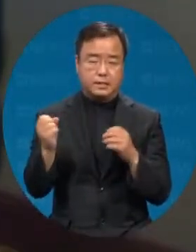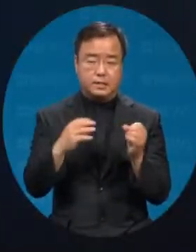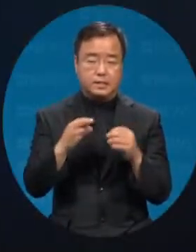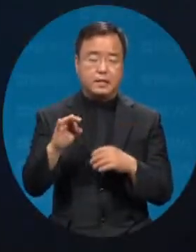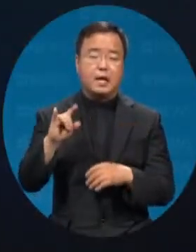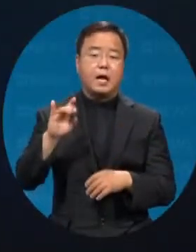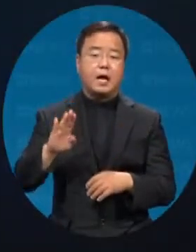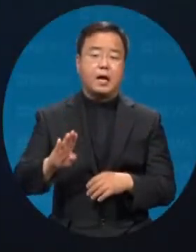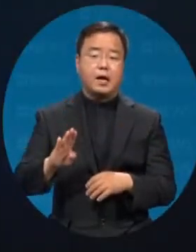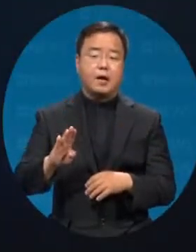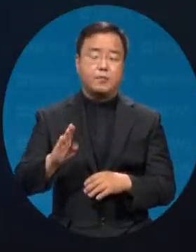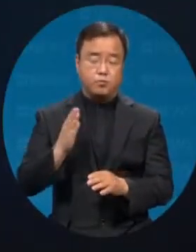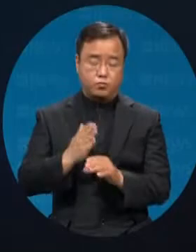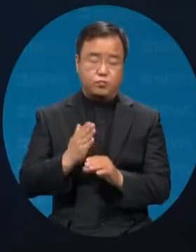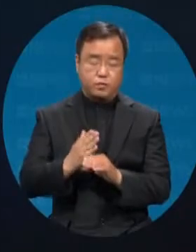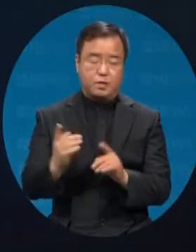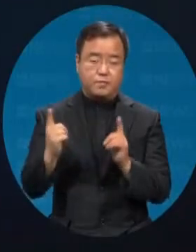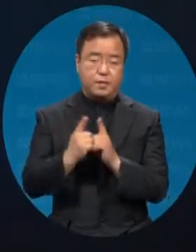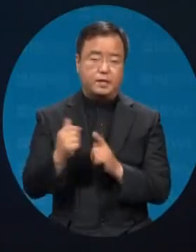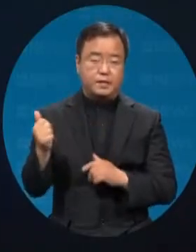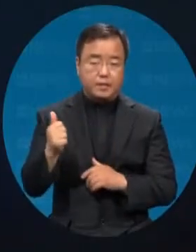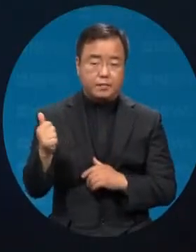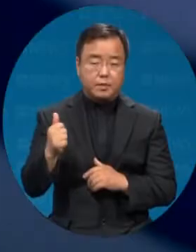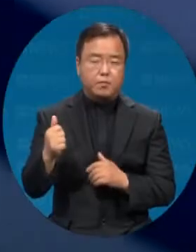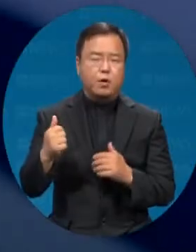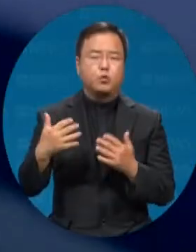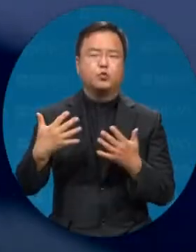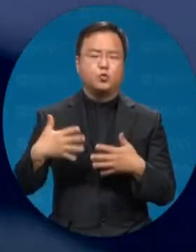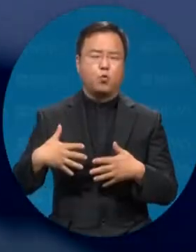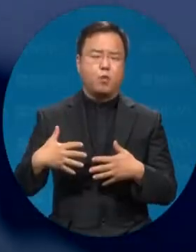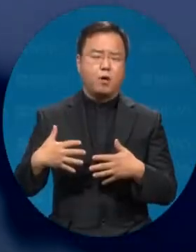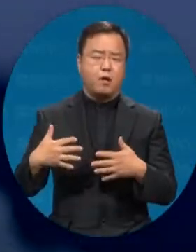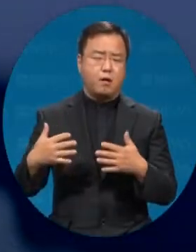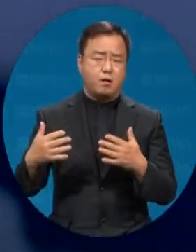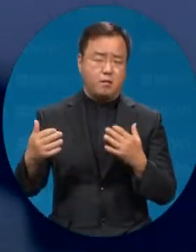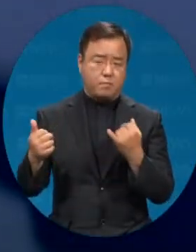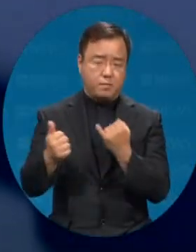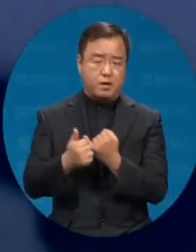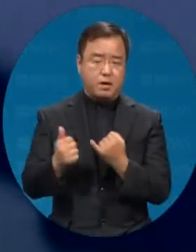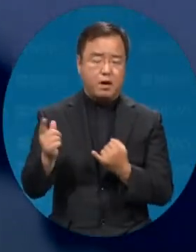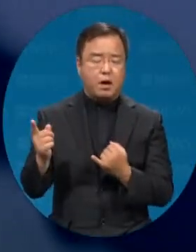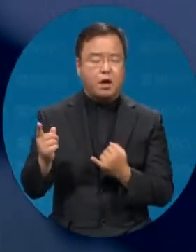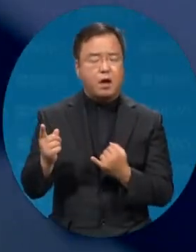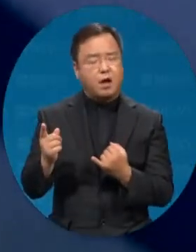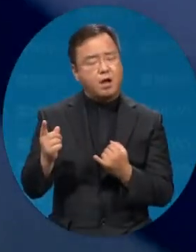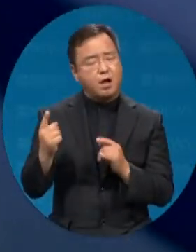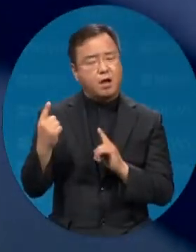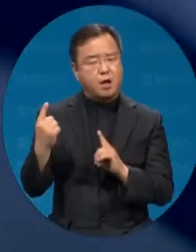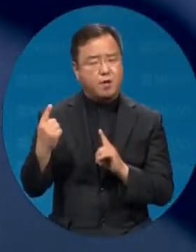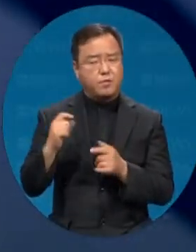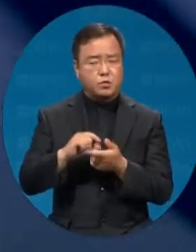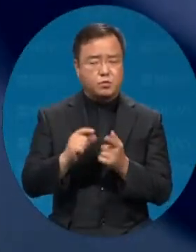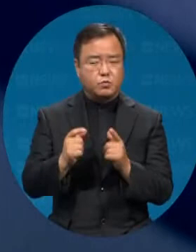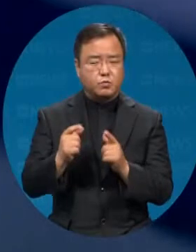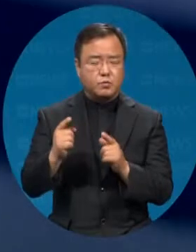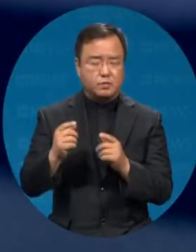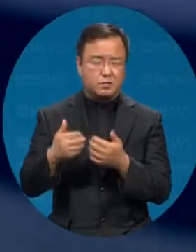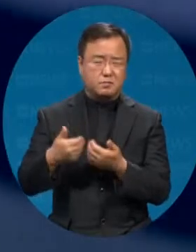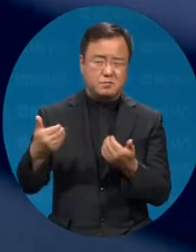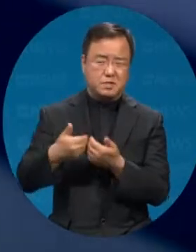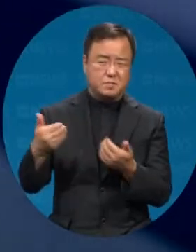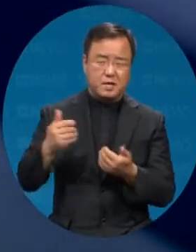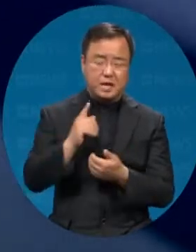조건 만남을 하게 됐습니다 그런데 만남을 그만두려 하자 상대 남성은 a 양 의 신상을 온라인에 유포 하겠다며